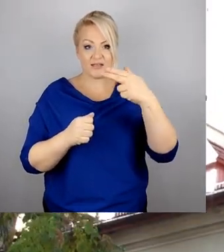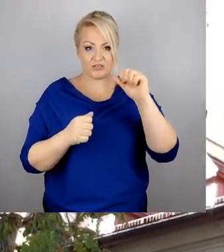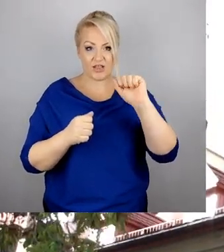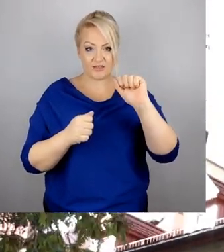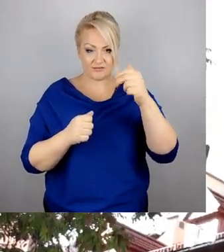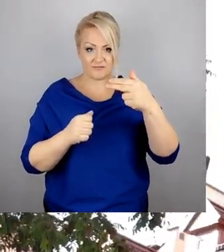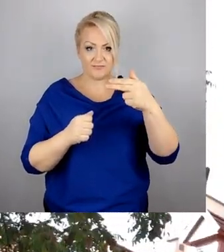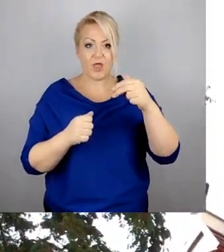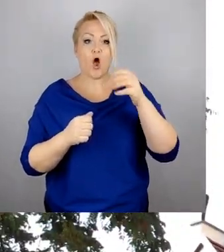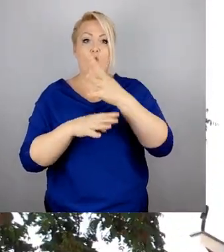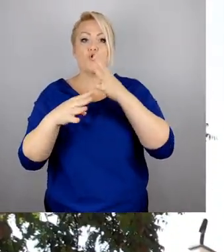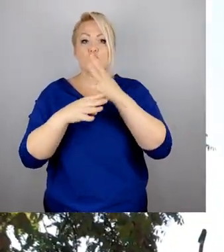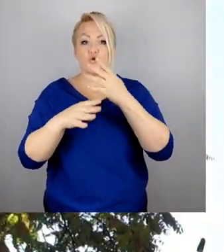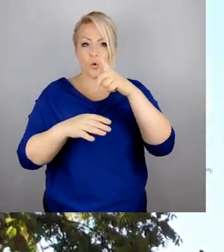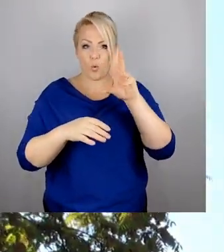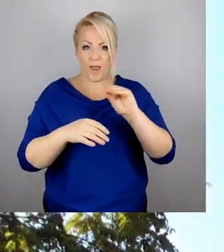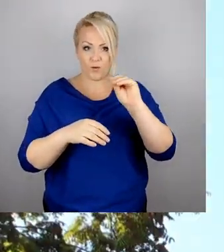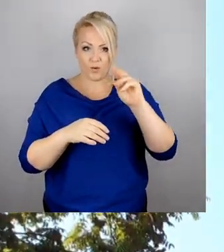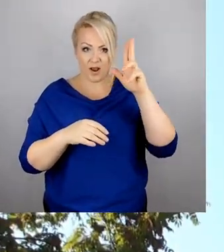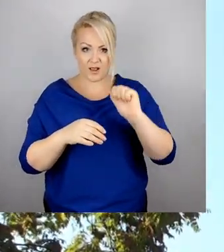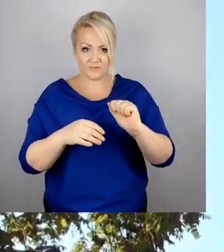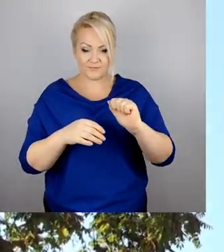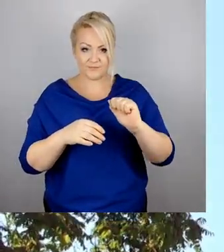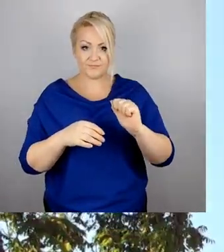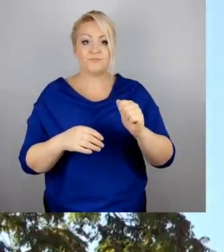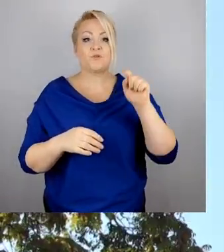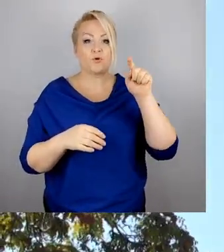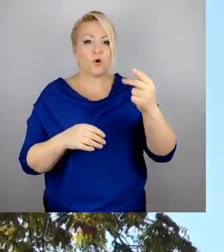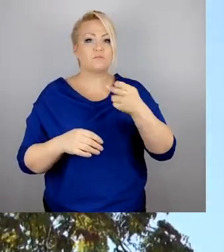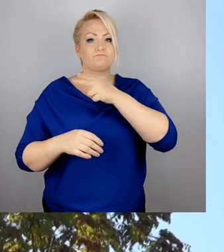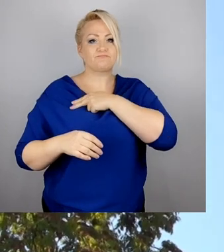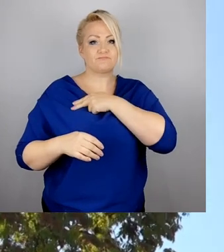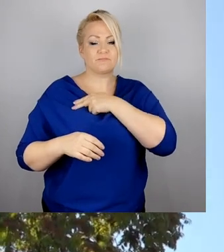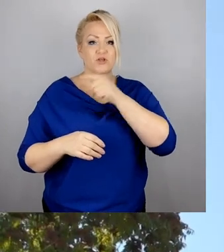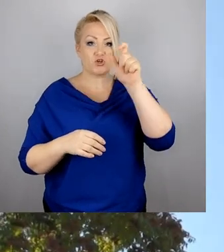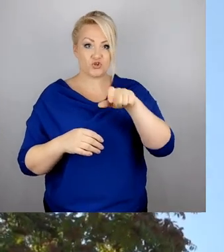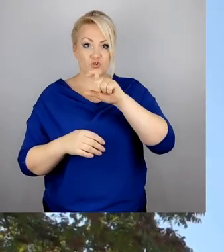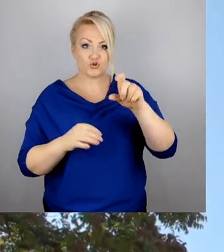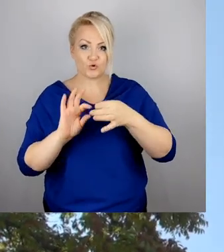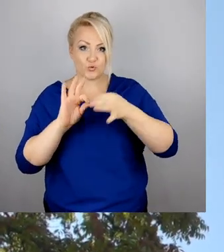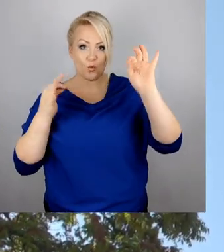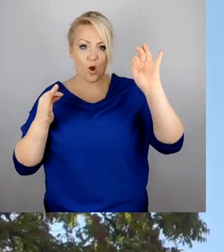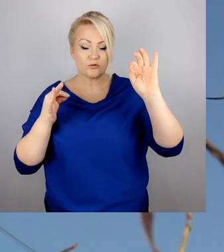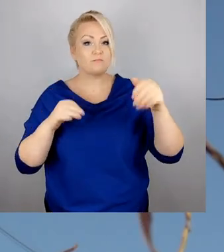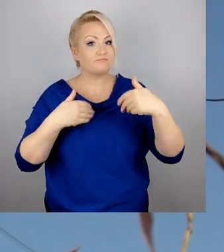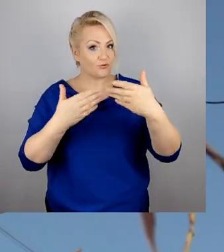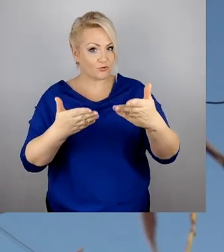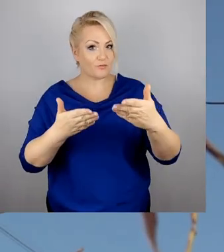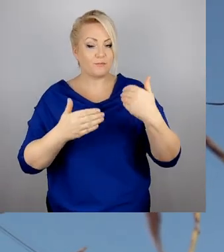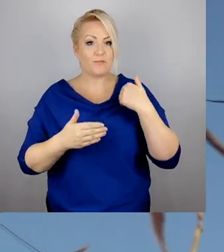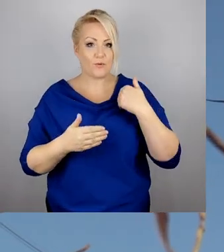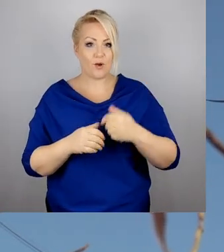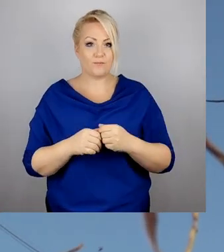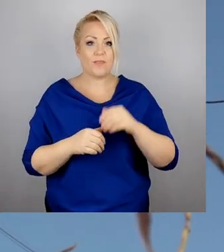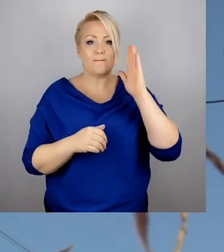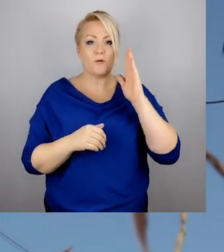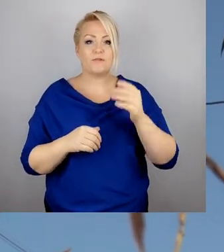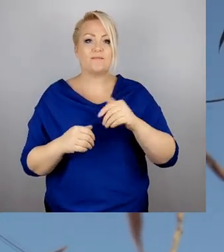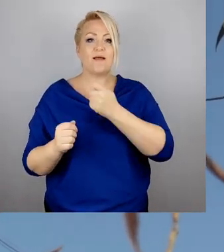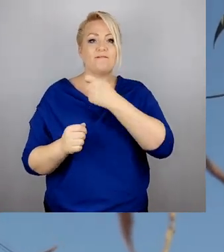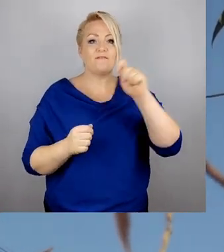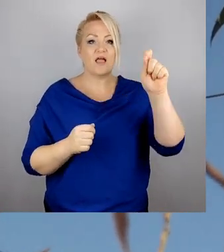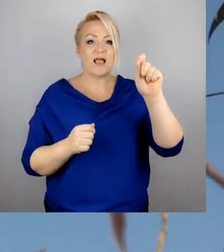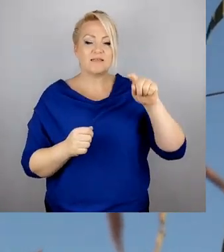został mianowany majorem i dowódcą 4. Baterii Artylerii Lekkokonnej. Na jej czele zabłysnął